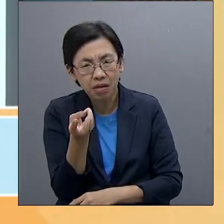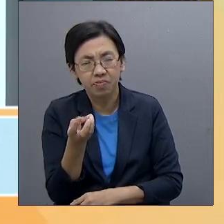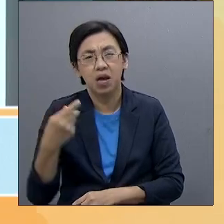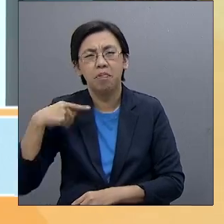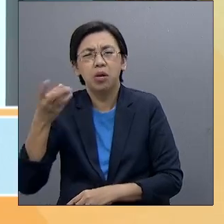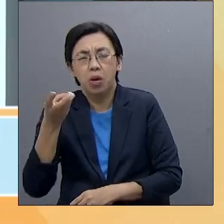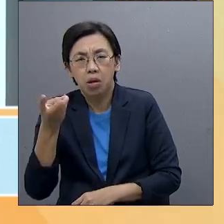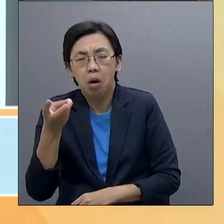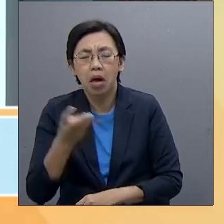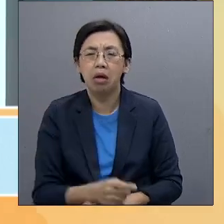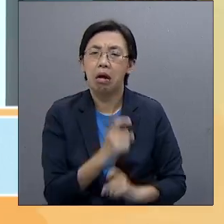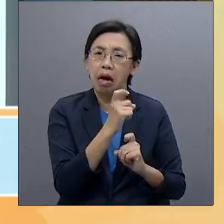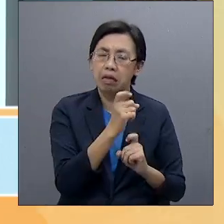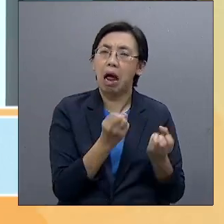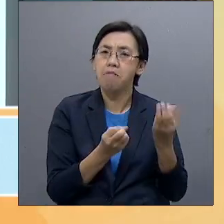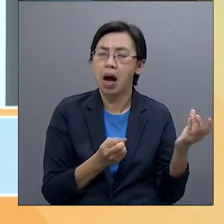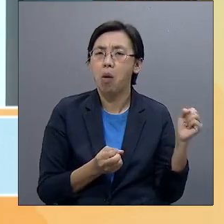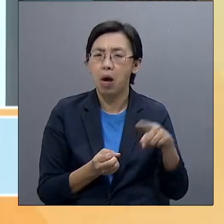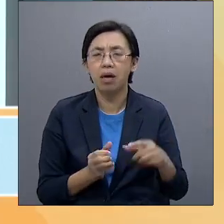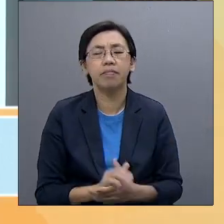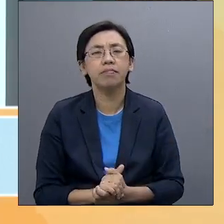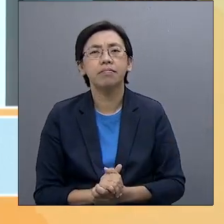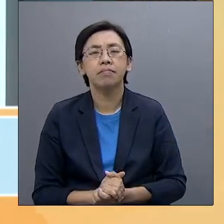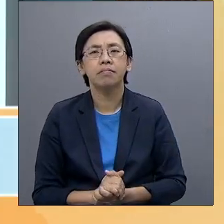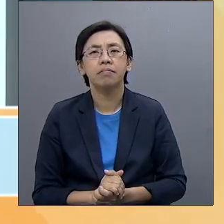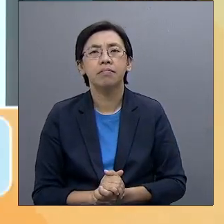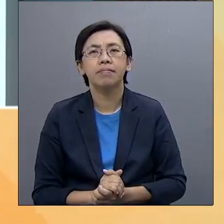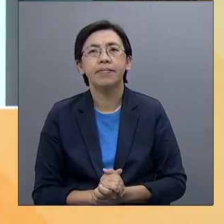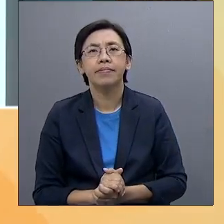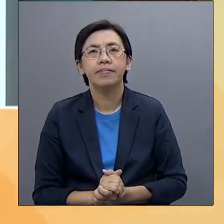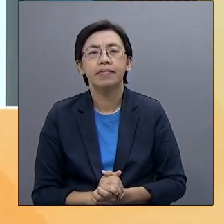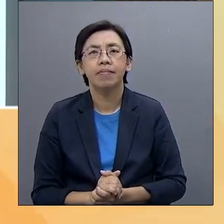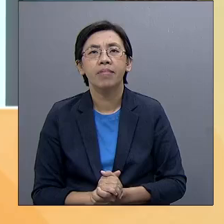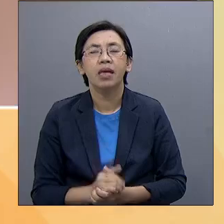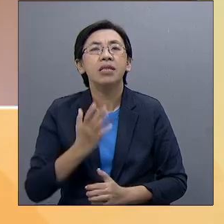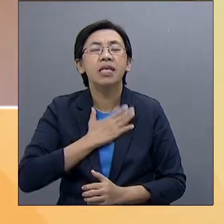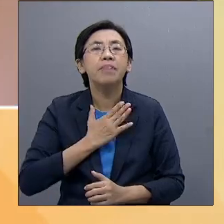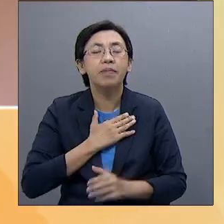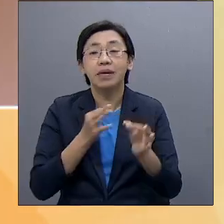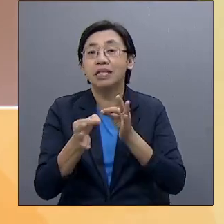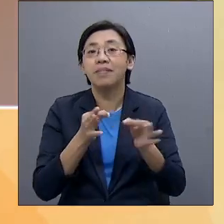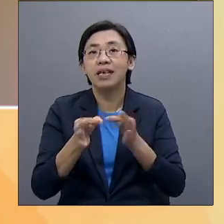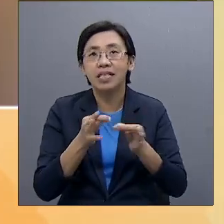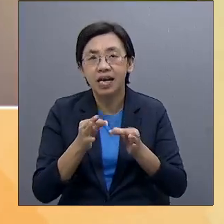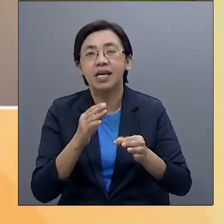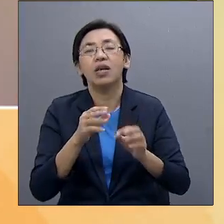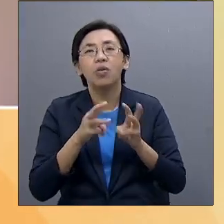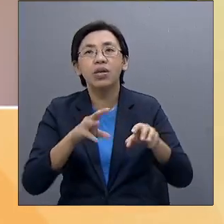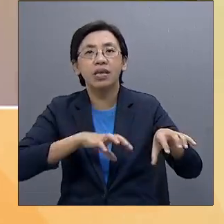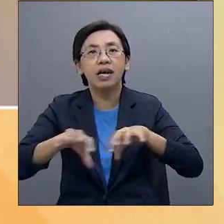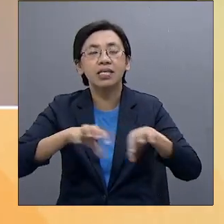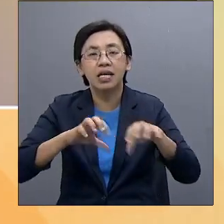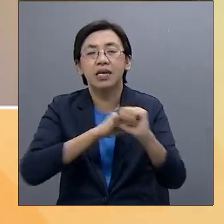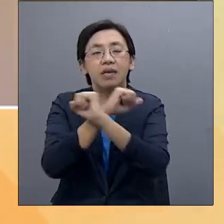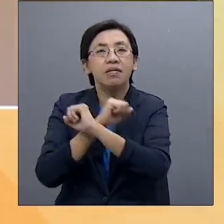องกินอาจารย์ช่วยฟันธงได้ไหมฮะครับ เอาอย่างนี้คือถ้าตามหลักการบริหารจัดการด้านความปลอดภั